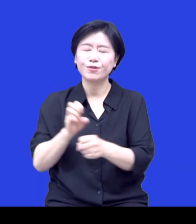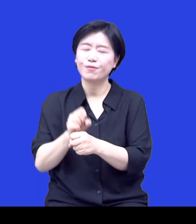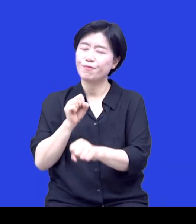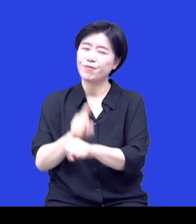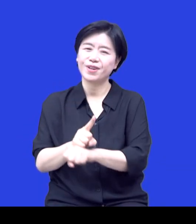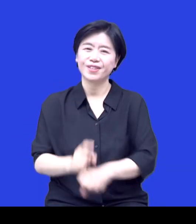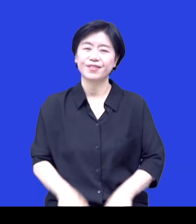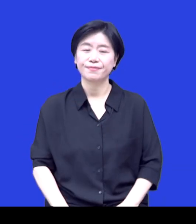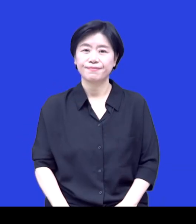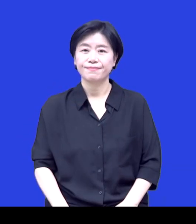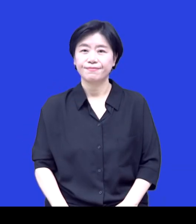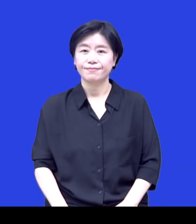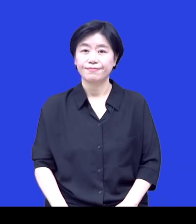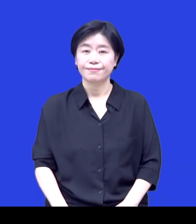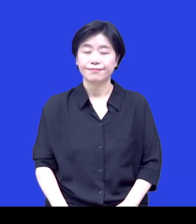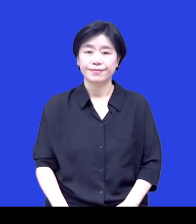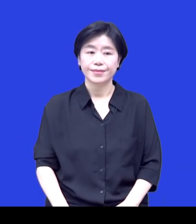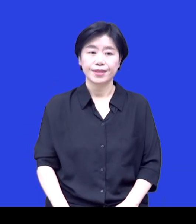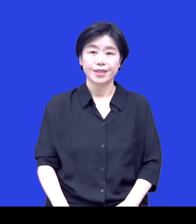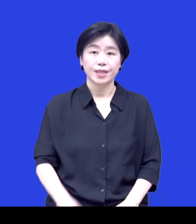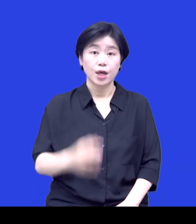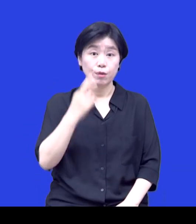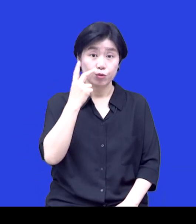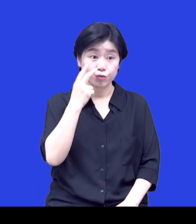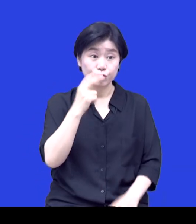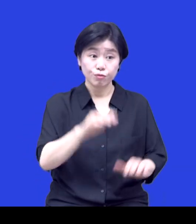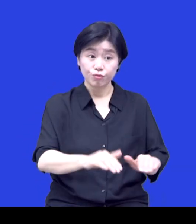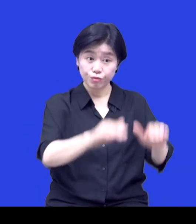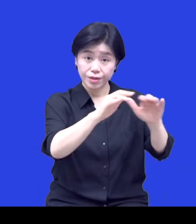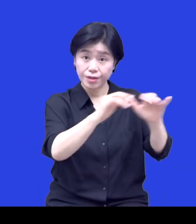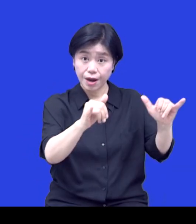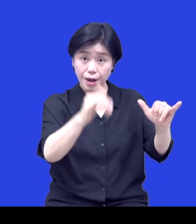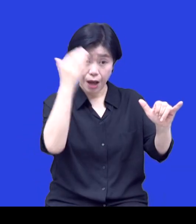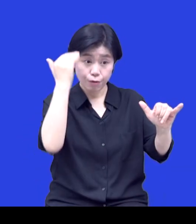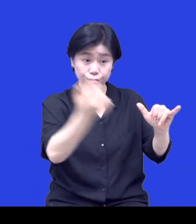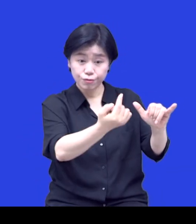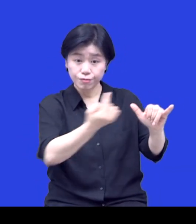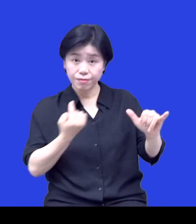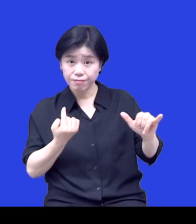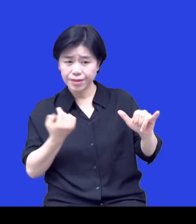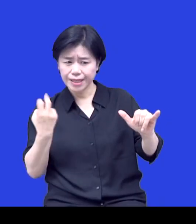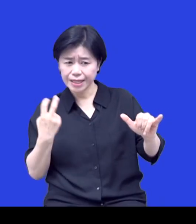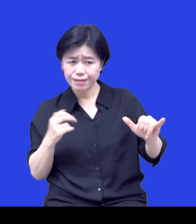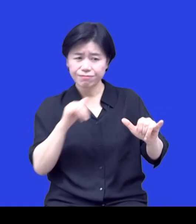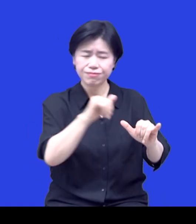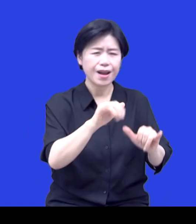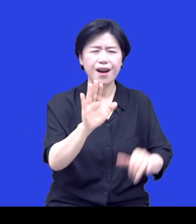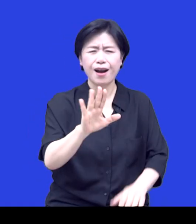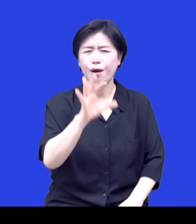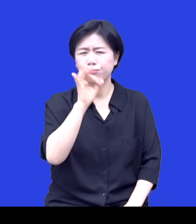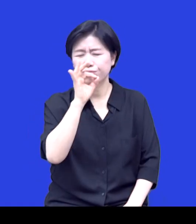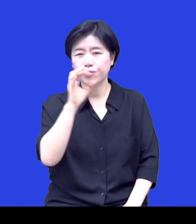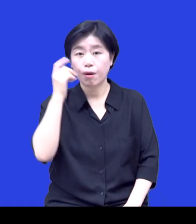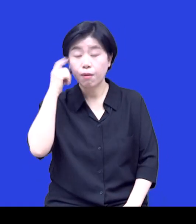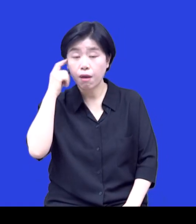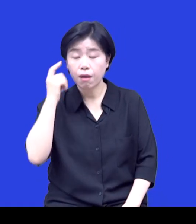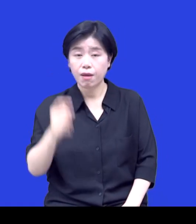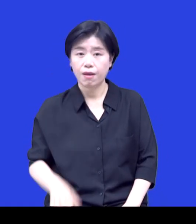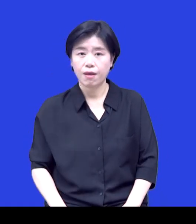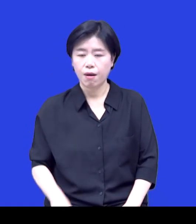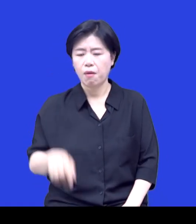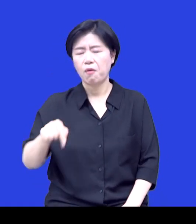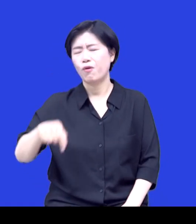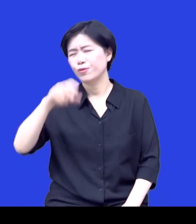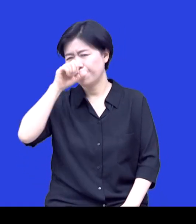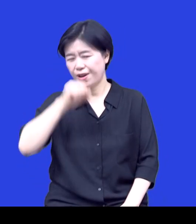그 교포들도 한국에 와서 좀 있잖아요. 그럼 미국 다시 못 돌아가요. 왜요? 한국이 좋거든요. 한국이 좋아요. 아니 미국이 더